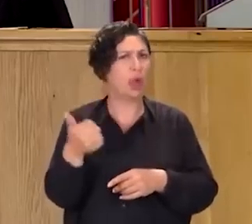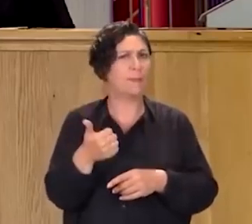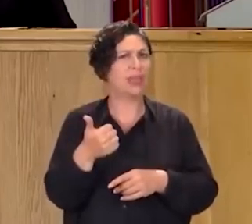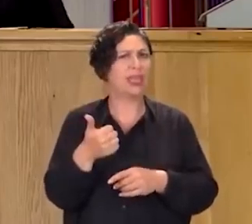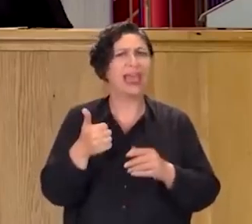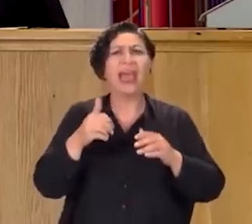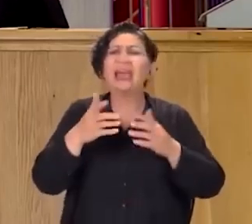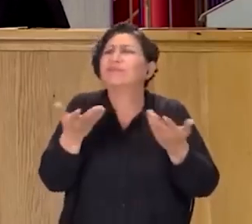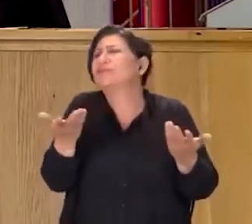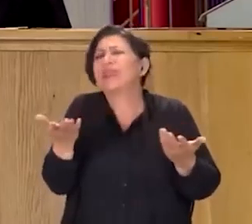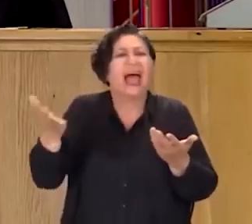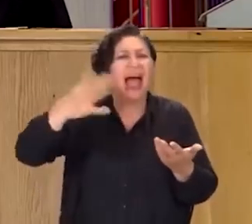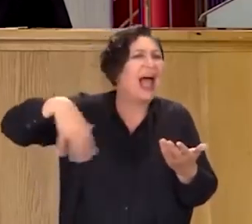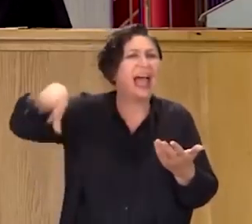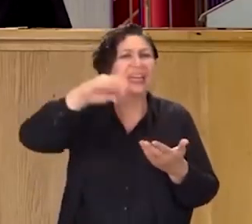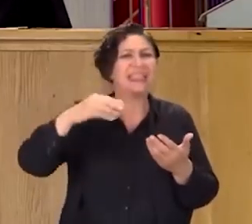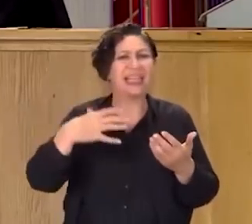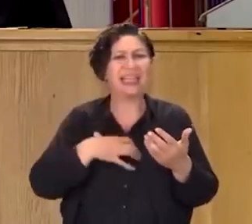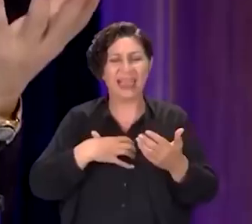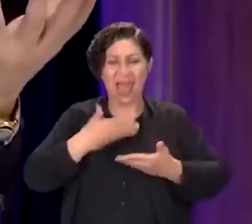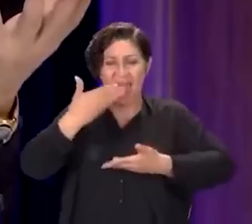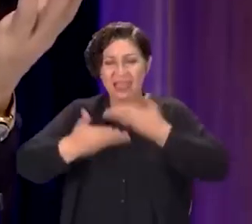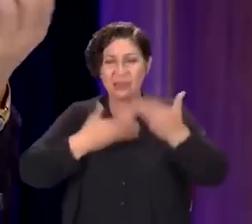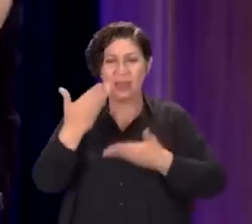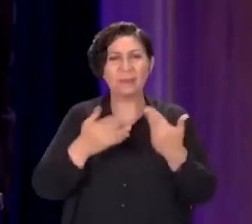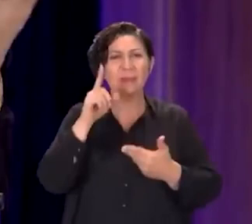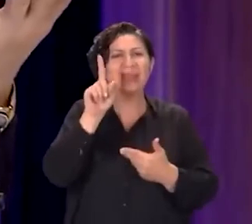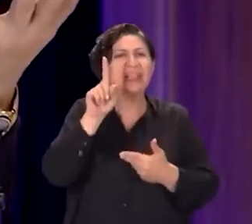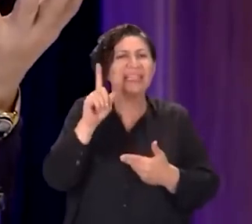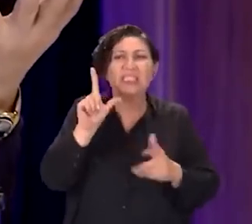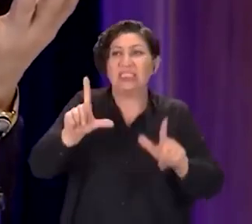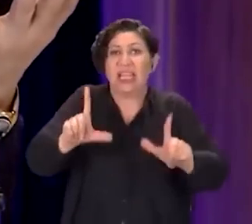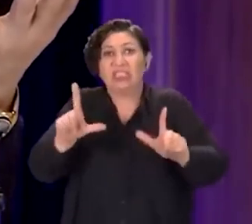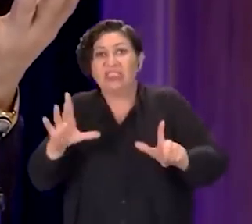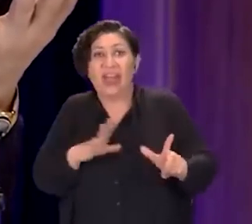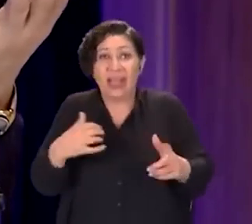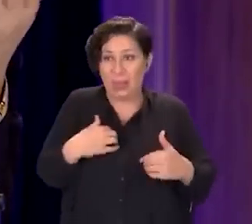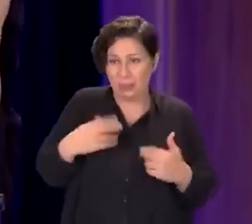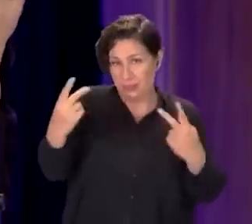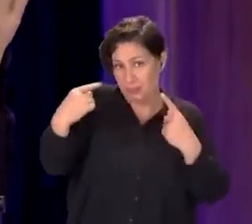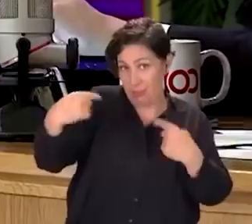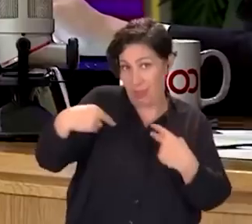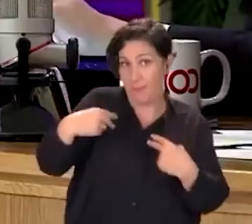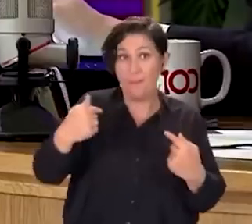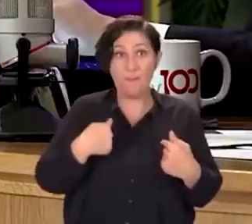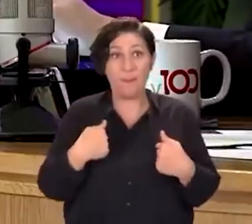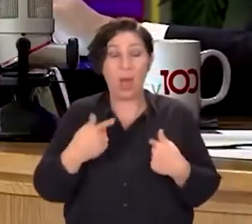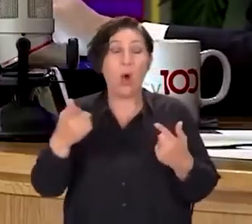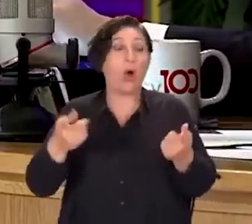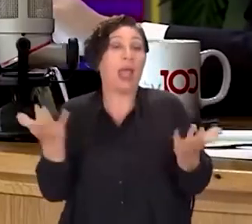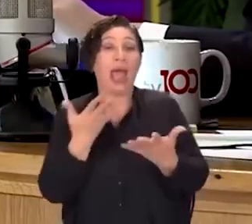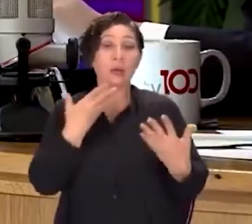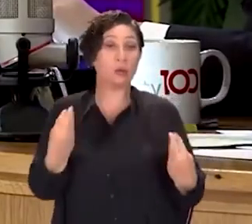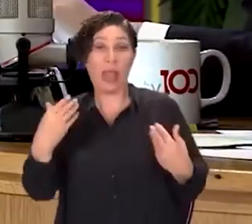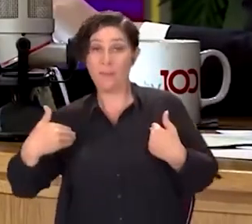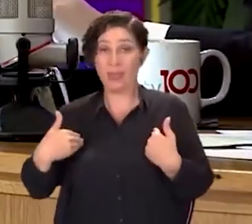Çünkü herkesin kendini tanıtmak gibi bir derdi var. Nasıl tanıtıyor insanlar kendilerini? Diyorlar ki işte ben o kadar